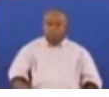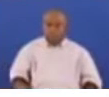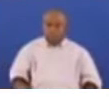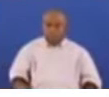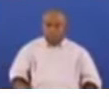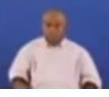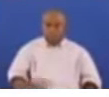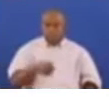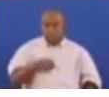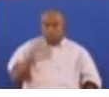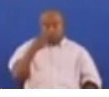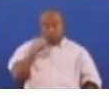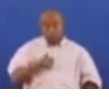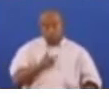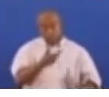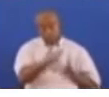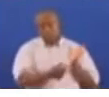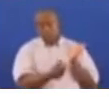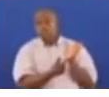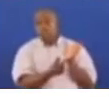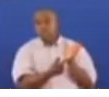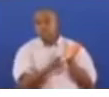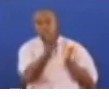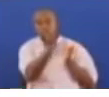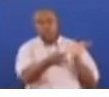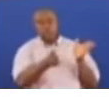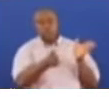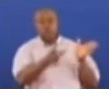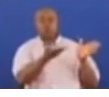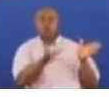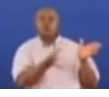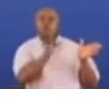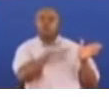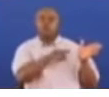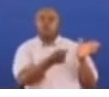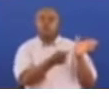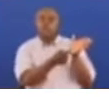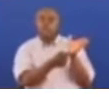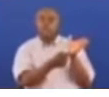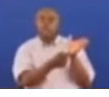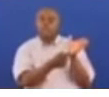hapa mkononi kwangu nimechukua salary slip. Hii ni ya kwangu mimi, tunza Isa Malapa.